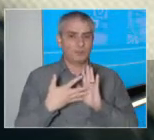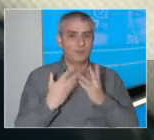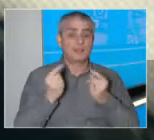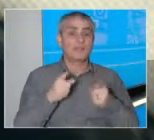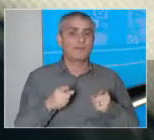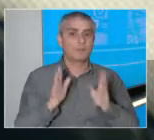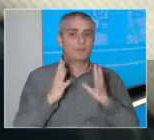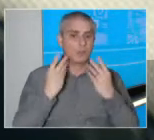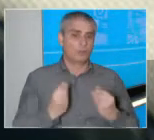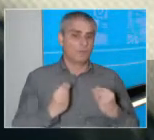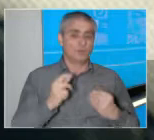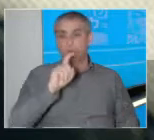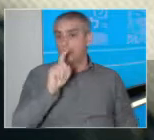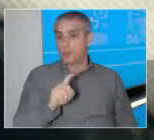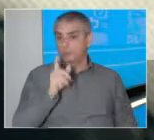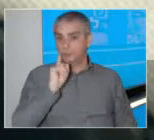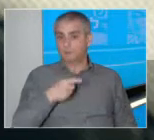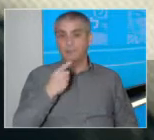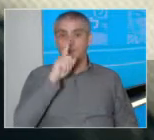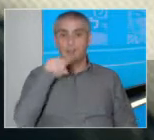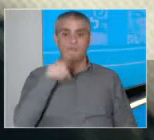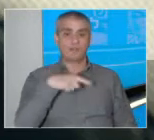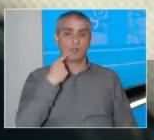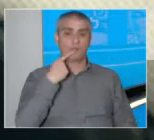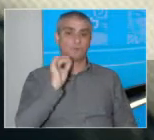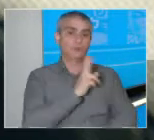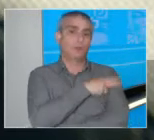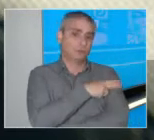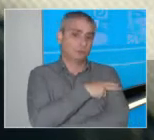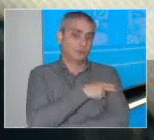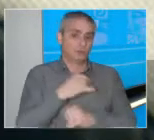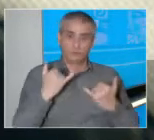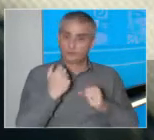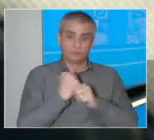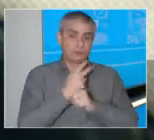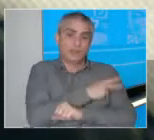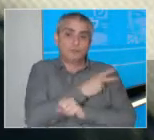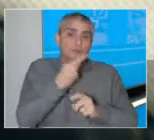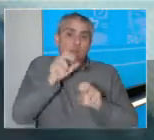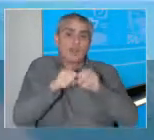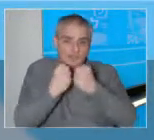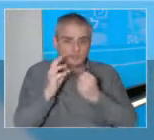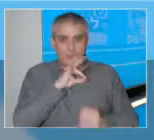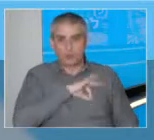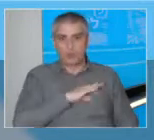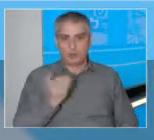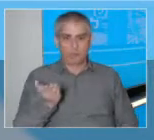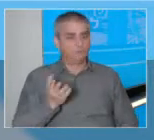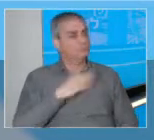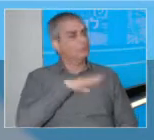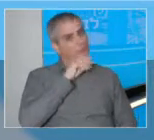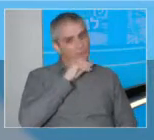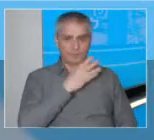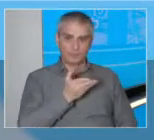הדברים האלה היטב. יכול להיות שבכלל צריך לבטל את מוסד הדוברות המשטרתי, שכרגע גורם למשטרה יותר נזק מאשר תועלת. טוב, בוא נדבר